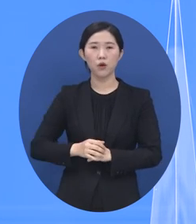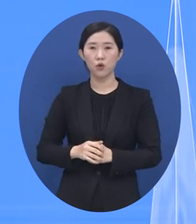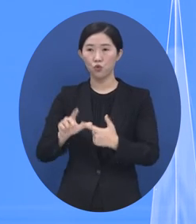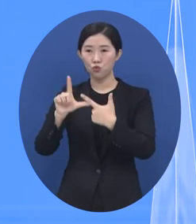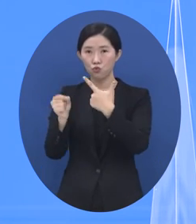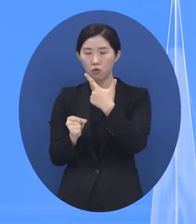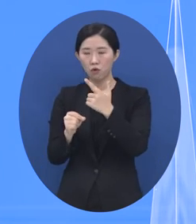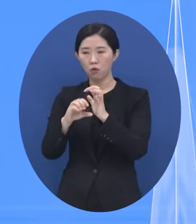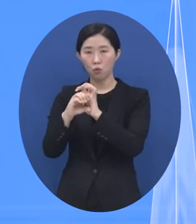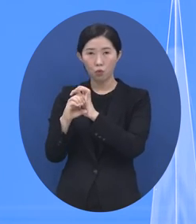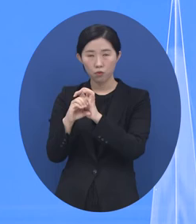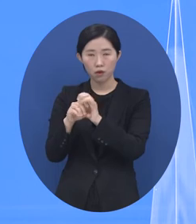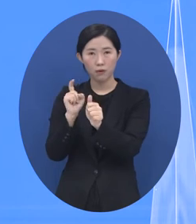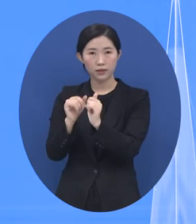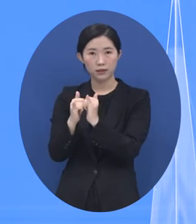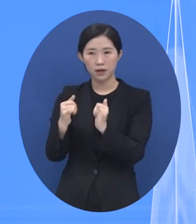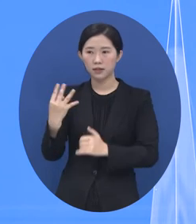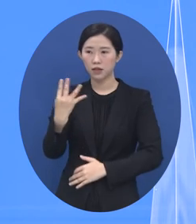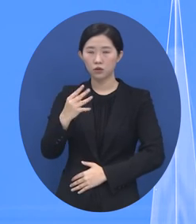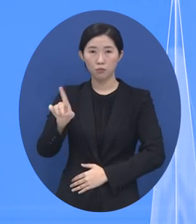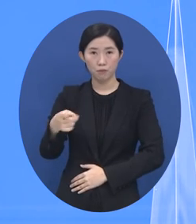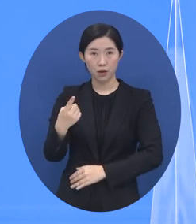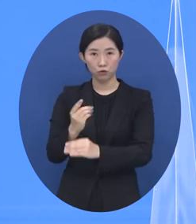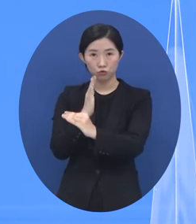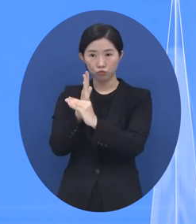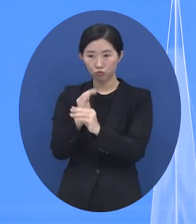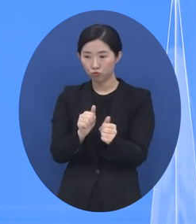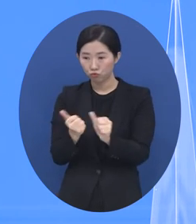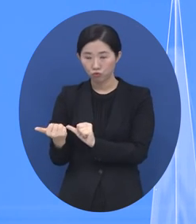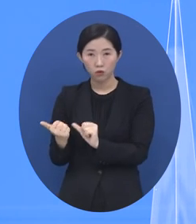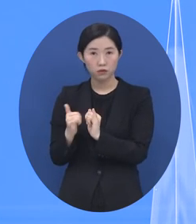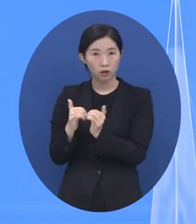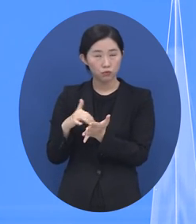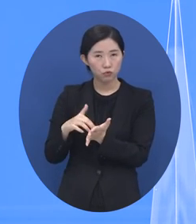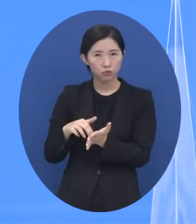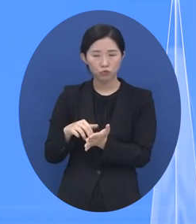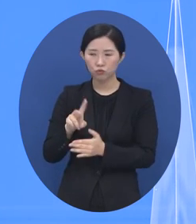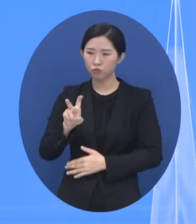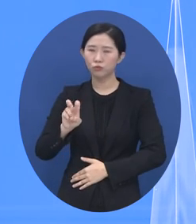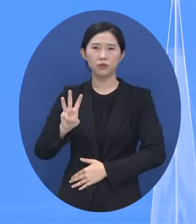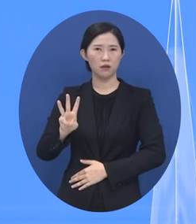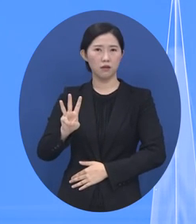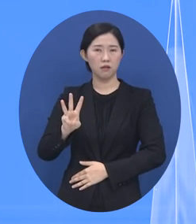확진자 4,811명 중 사망한 경우는 23건이었습니다.